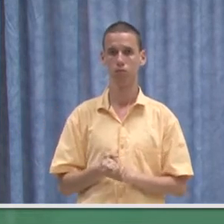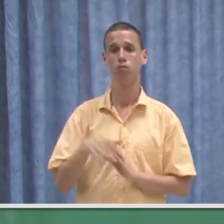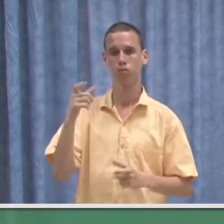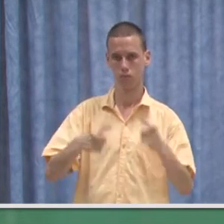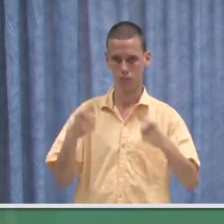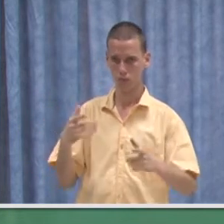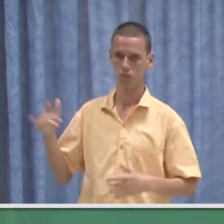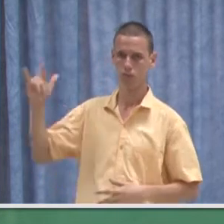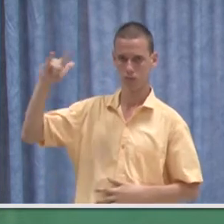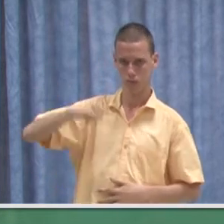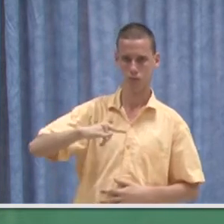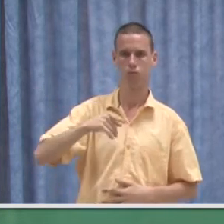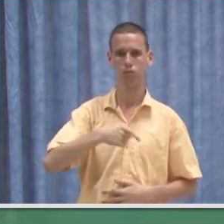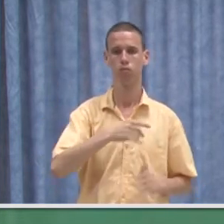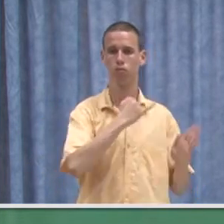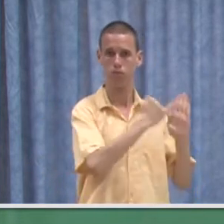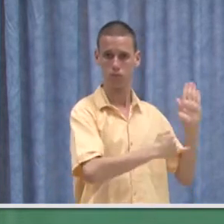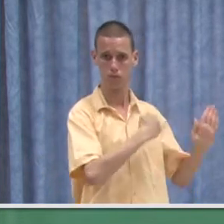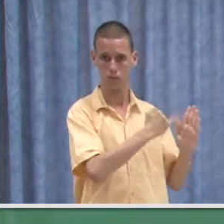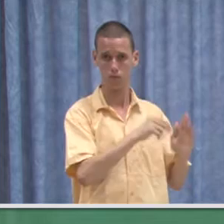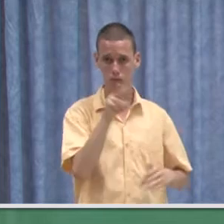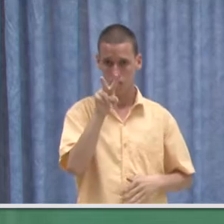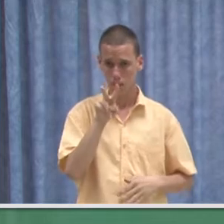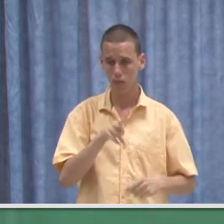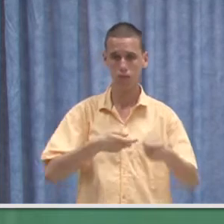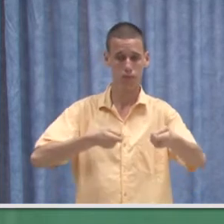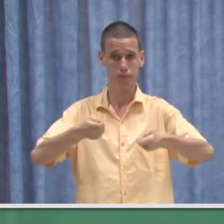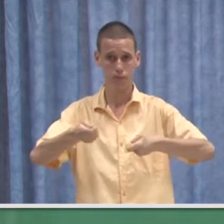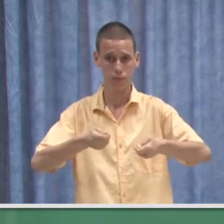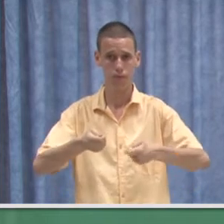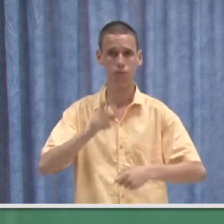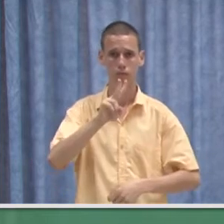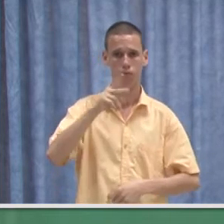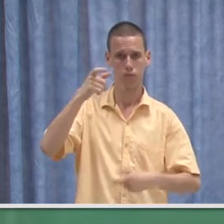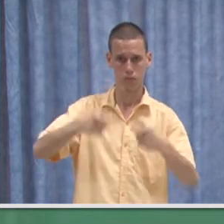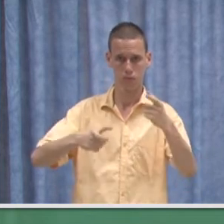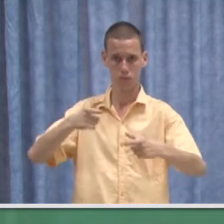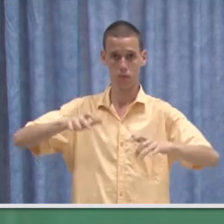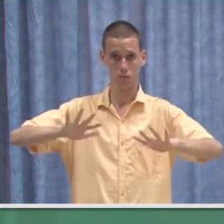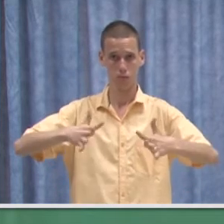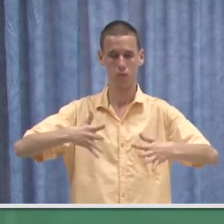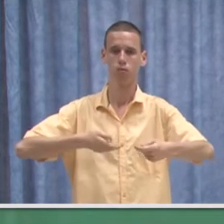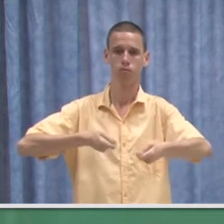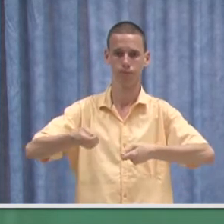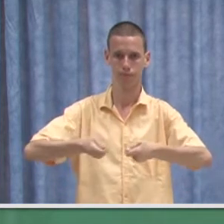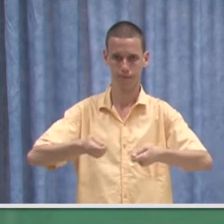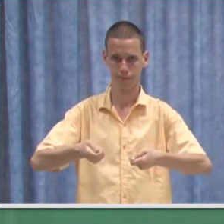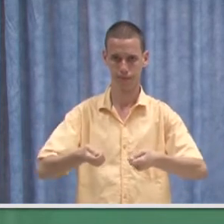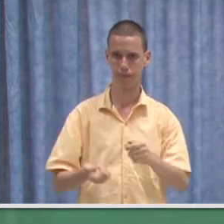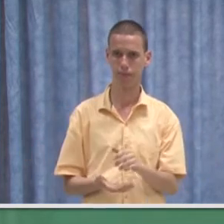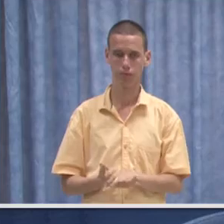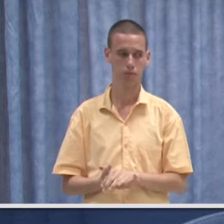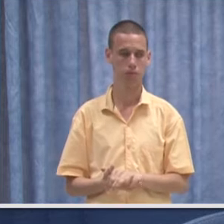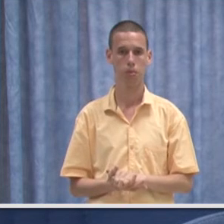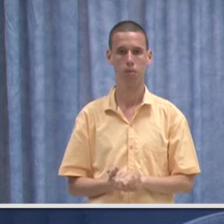moi aussi, je suis un moniteur qui est autour de des cas, quoi qu'il soit développé. Bonjour, Anne. Ça y est, leçon pour nous